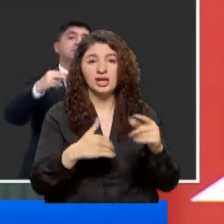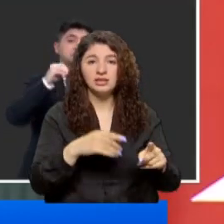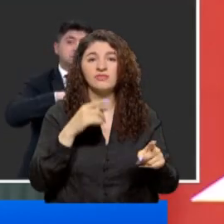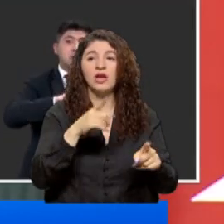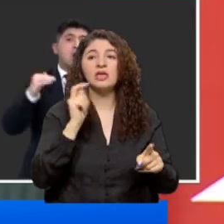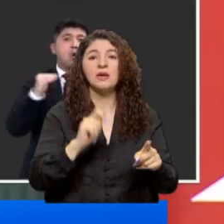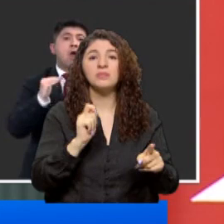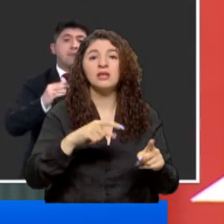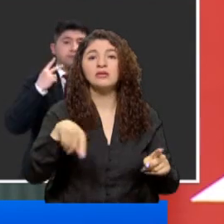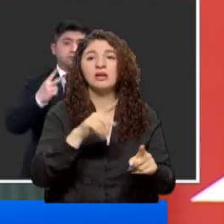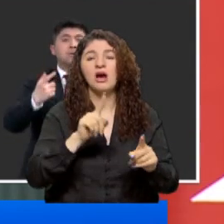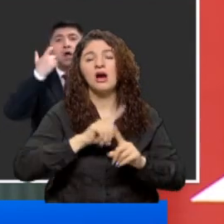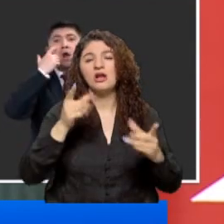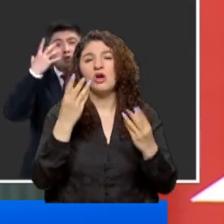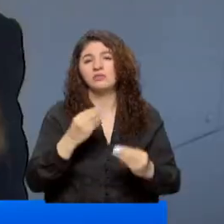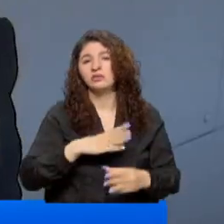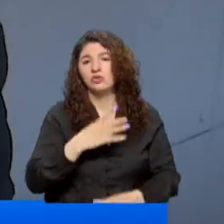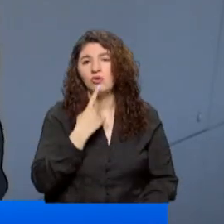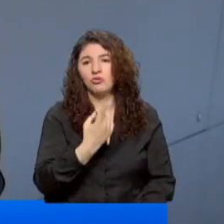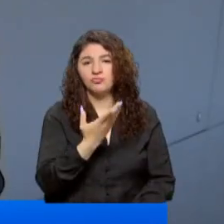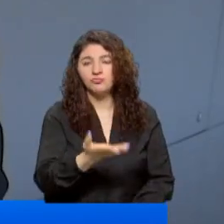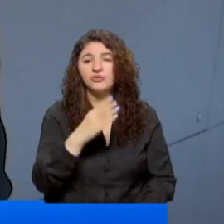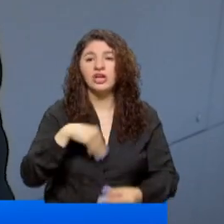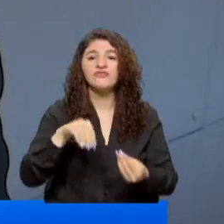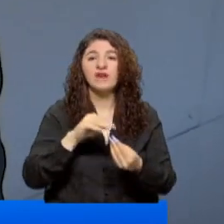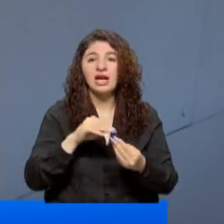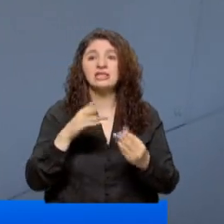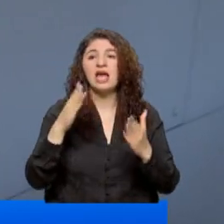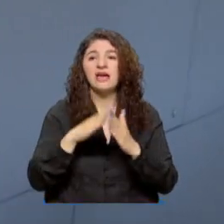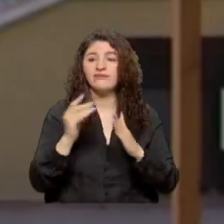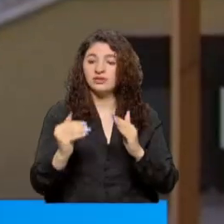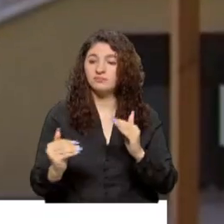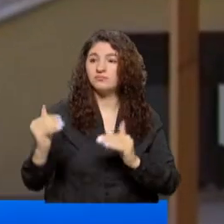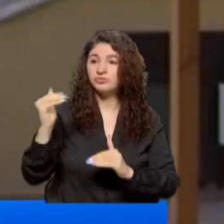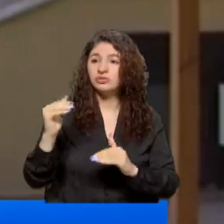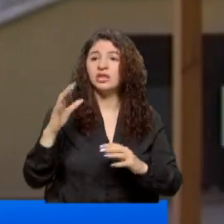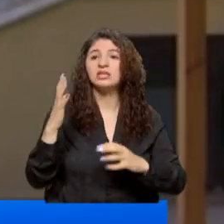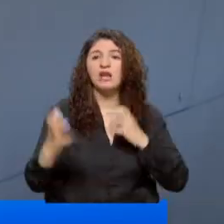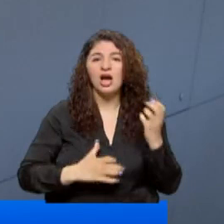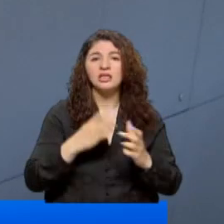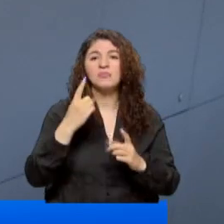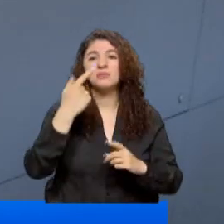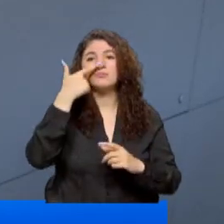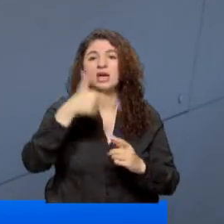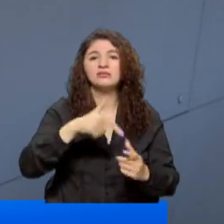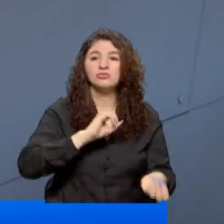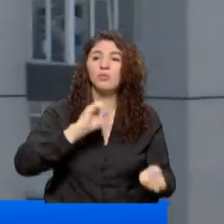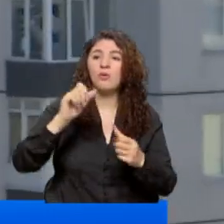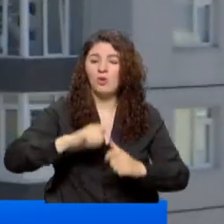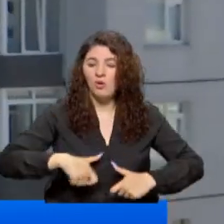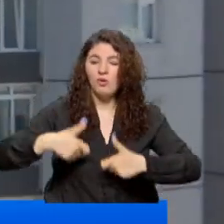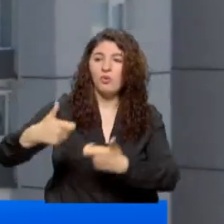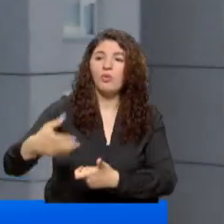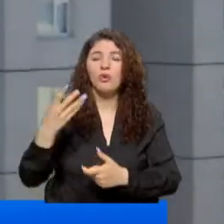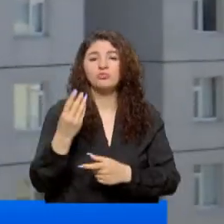ve uygulamalarımızın hayırlı olmasını diliyor faizinde ev fiyatı arttı yangına bir benzin daha dökülmüş